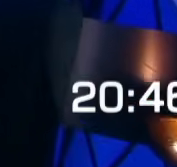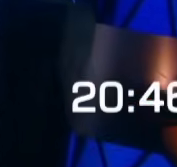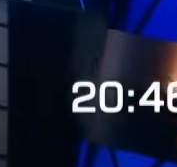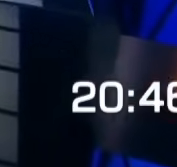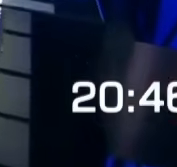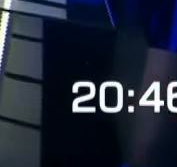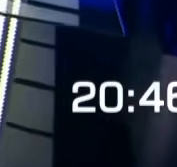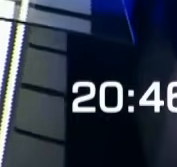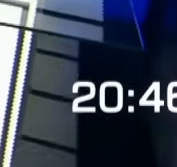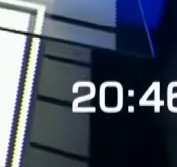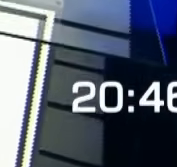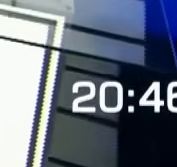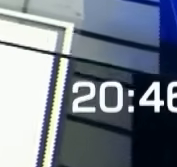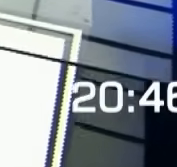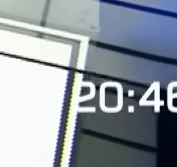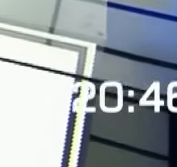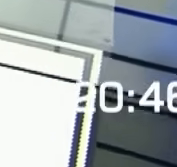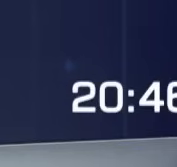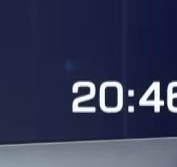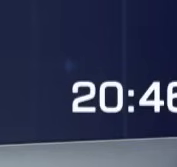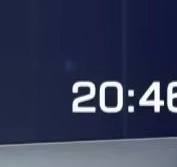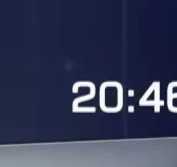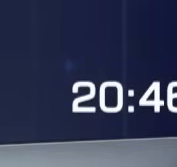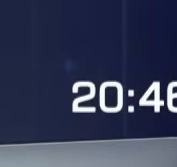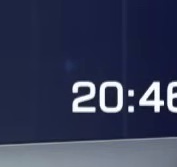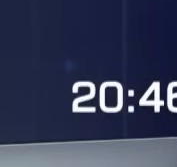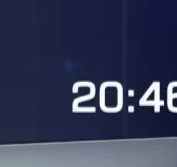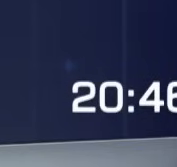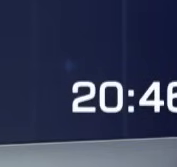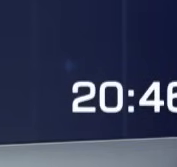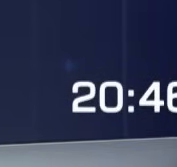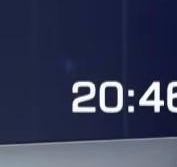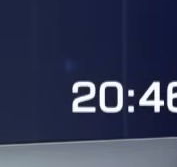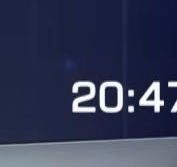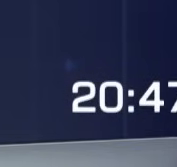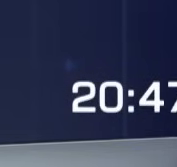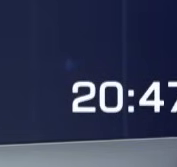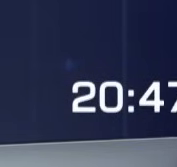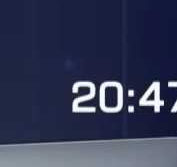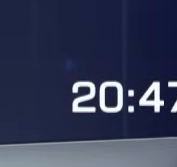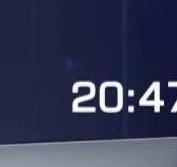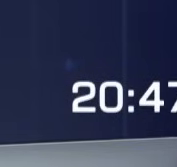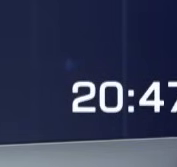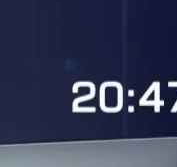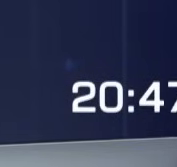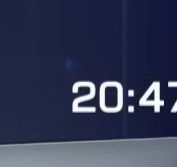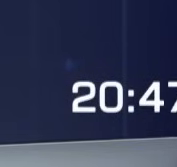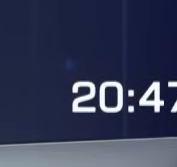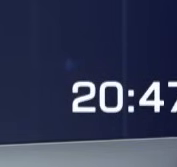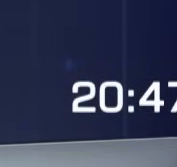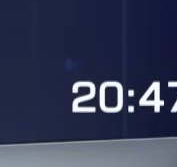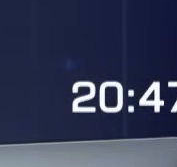რეკლამის შემდეგ უყურებთ ქრონიკას 20-ზე. პარლამენტში გრძელდება პრემიერ-მინისტრობის და მთავრობის წარმომადგენლებისათვის